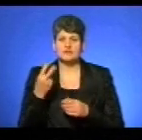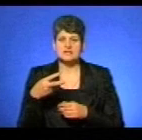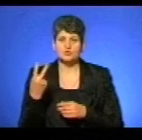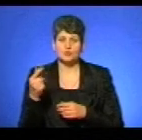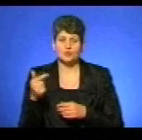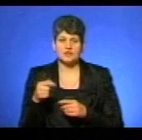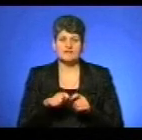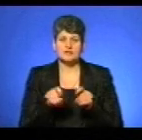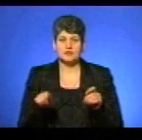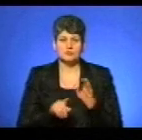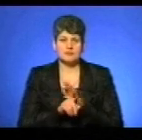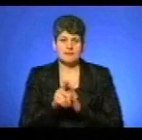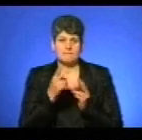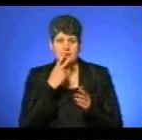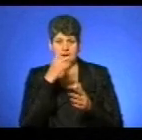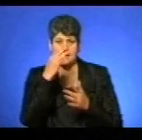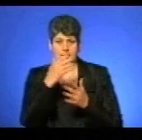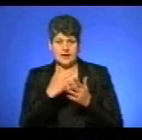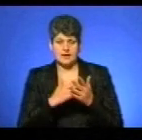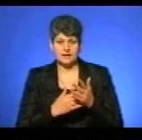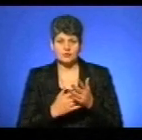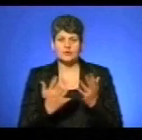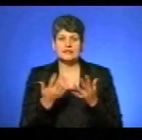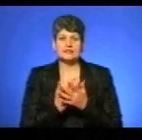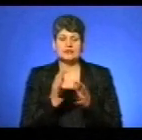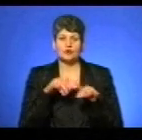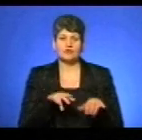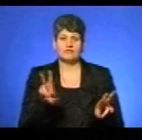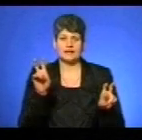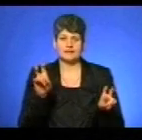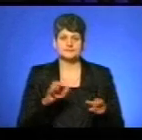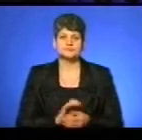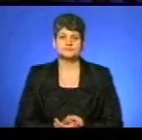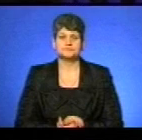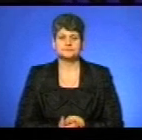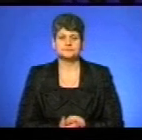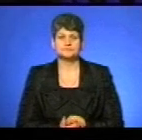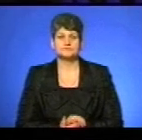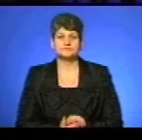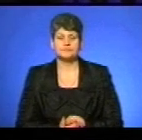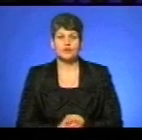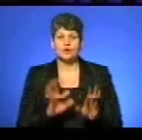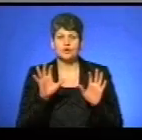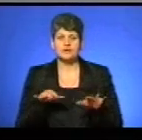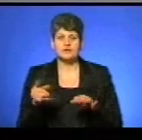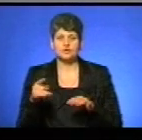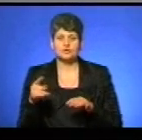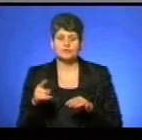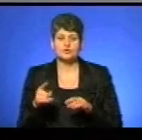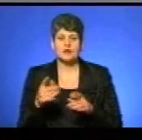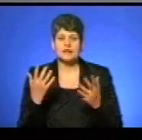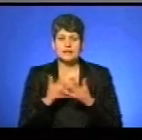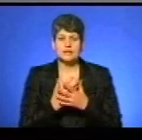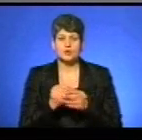Відкриття розпочали з перегляду програмного ролика «Кінохвилі». Подробиці у сюжеті. Голова Тернопільської кінокомісії